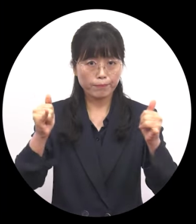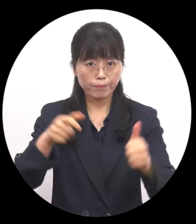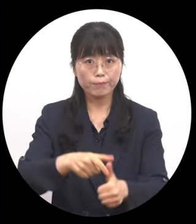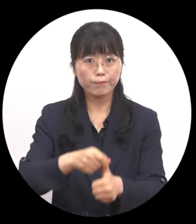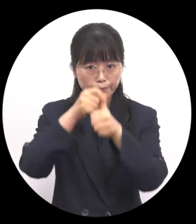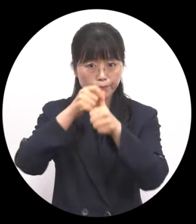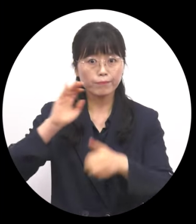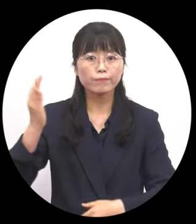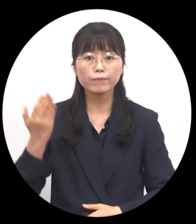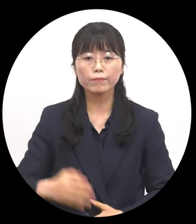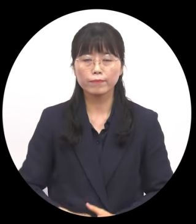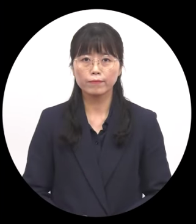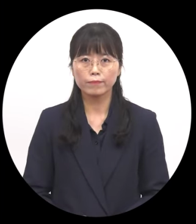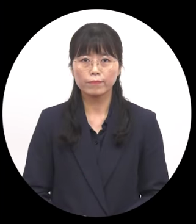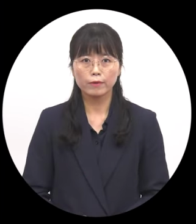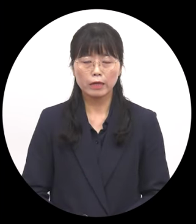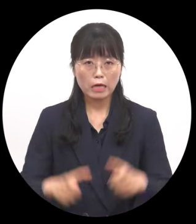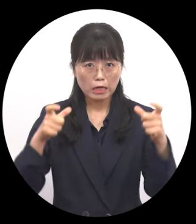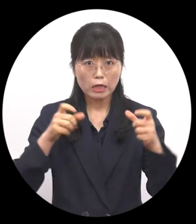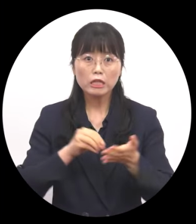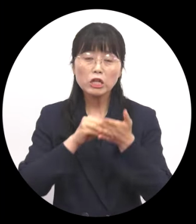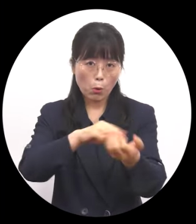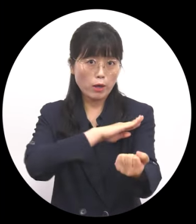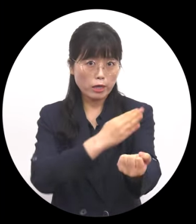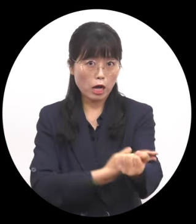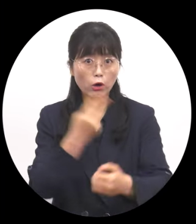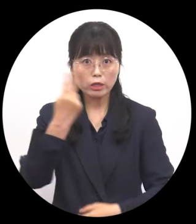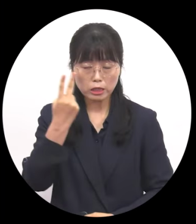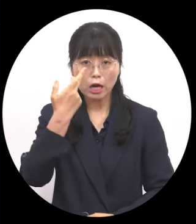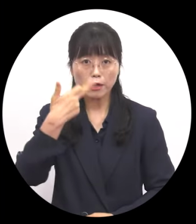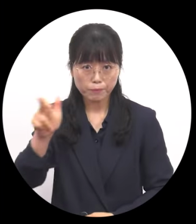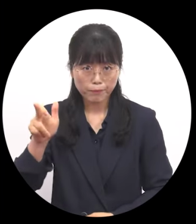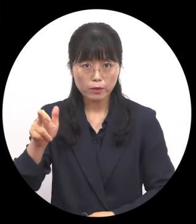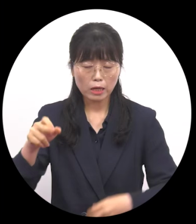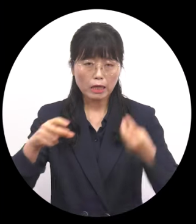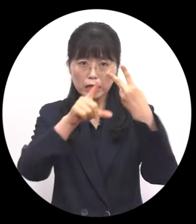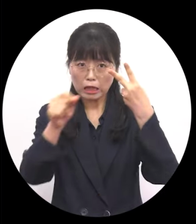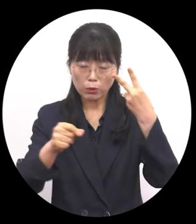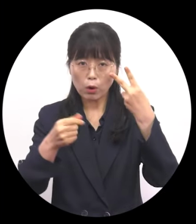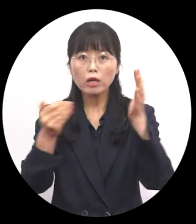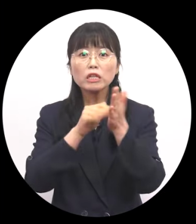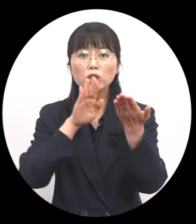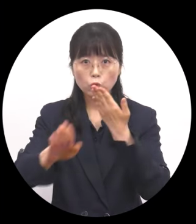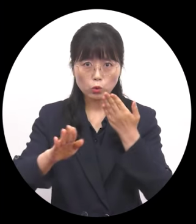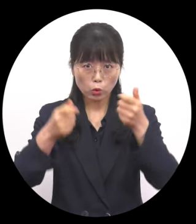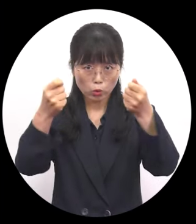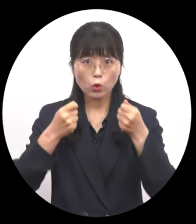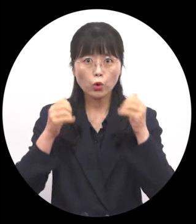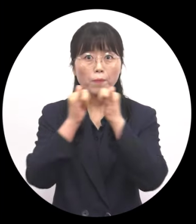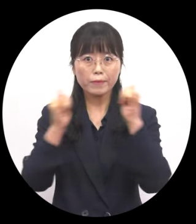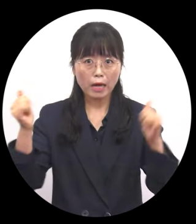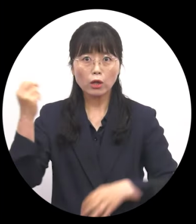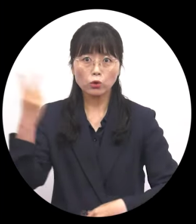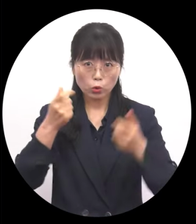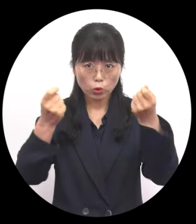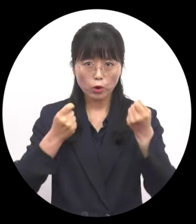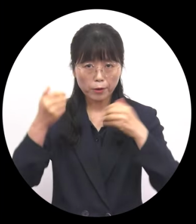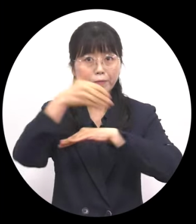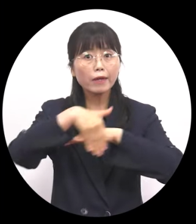저희가 모집하고요. 지원 자격은 2017년 2월 이후에 졸업자와